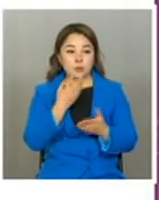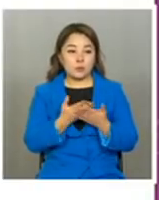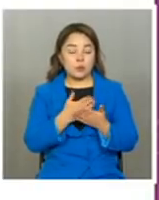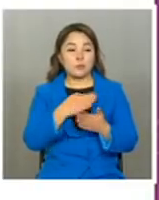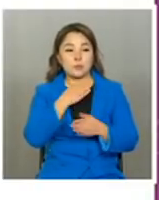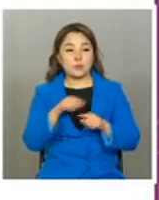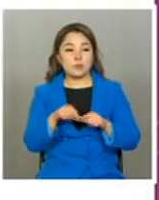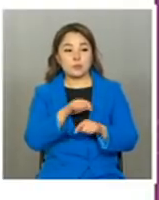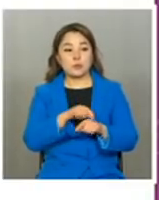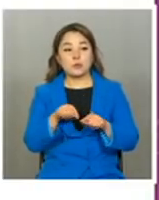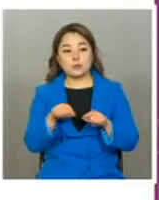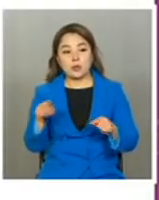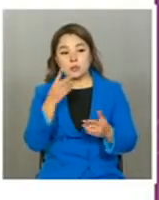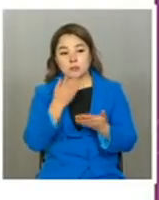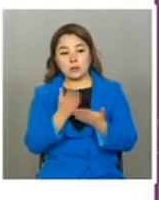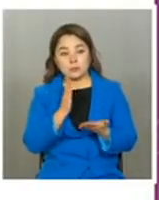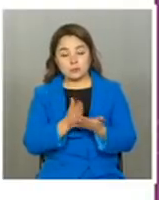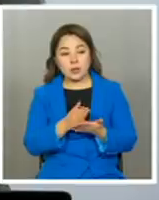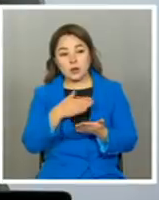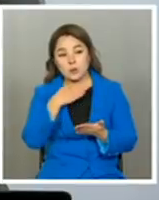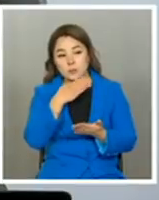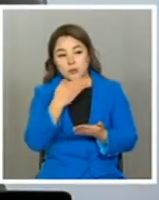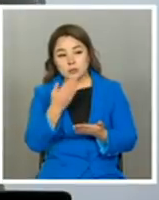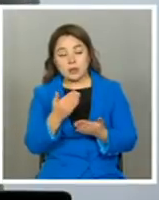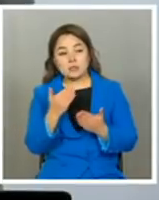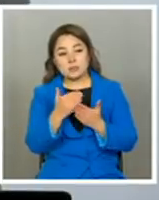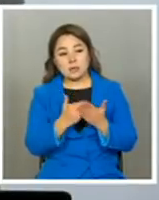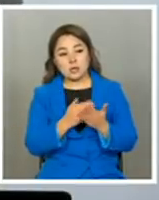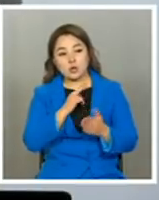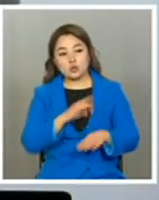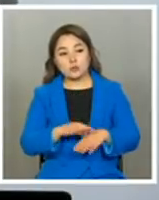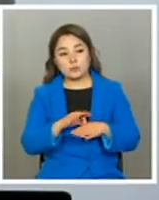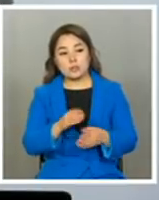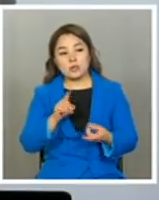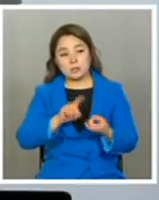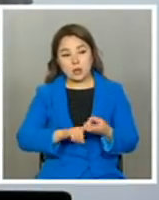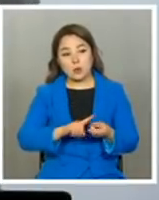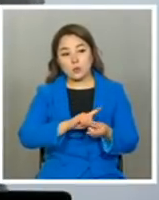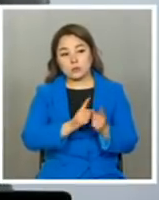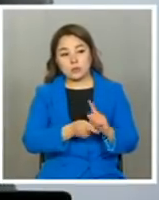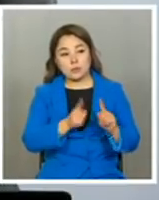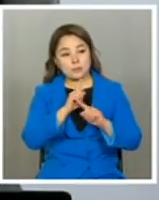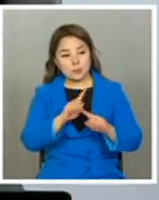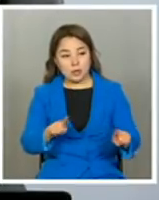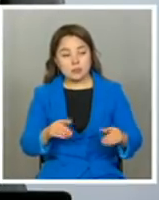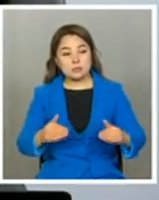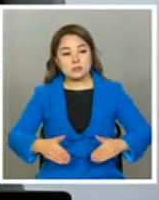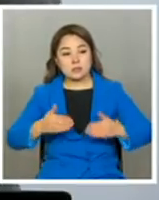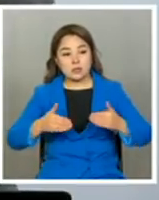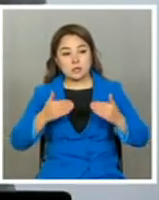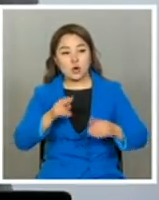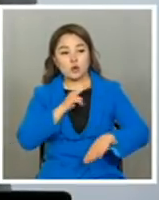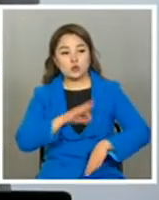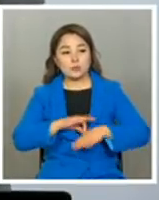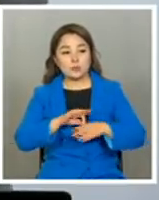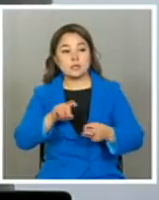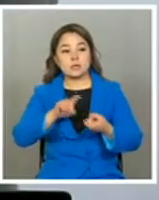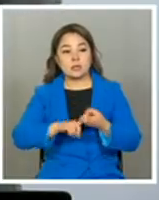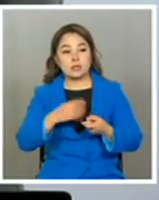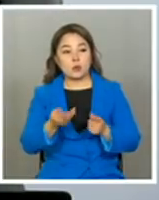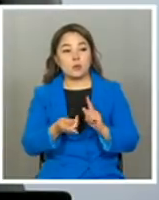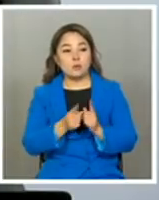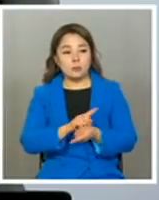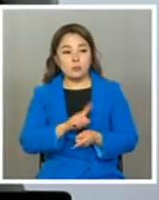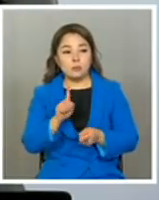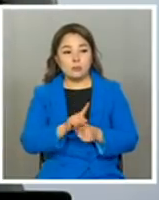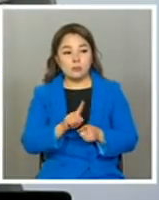ұзындығы. Бұлшықет ұзындығы статикалық жұмыс кезінде өзгермейді, ал динамикалық жұмыс кезінде өзгеріп